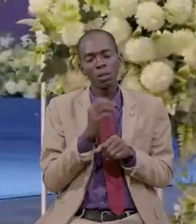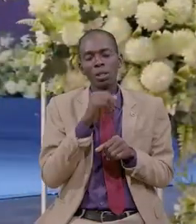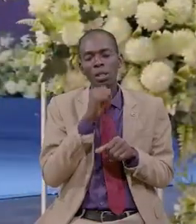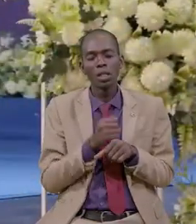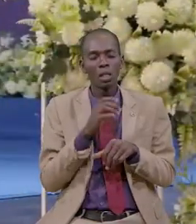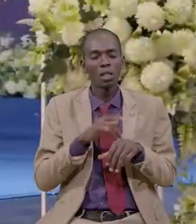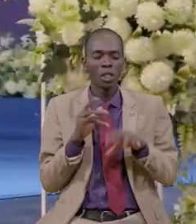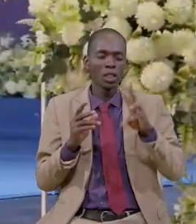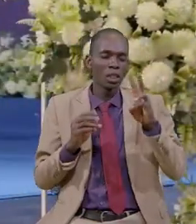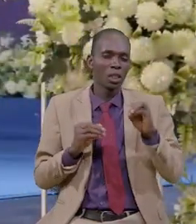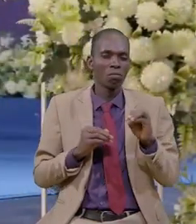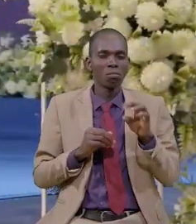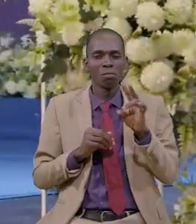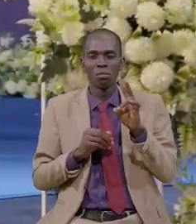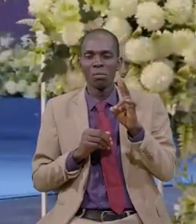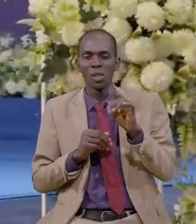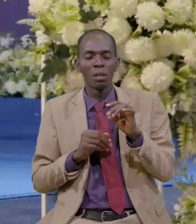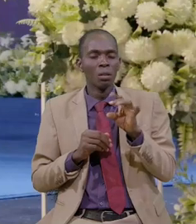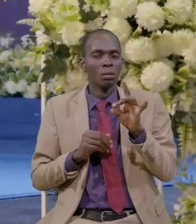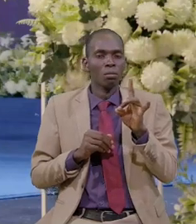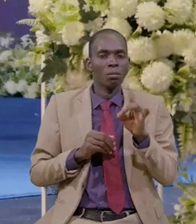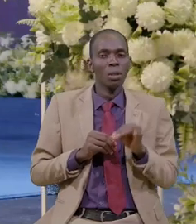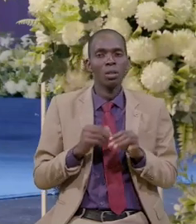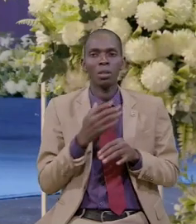ans, les rides par-ci, par-là.